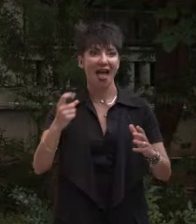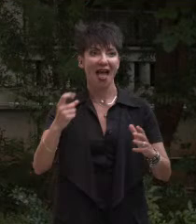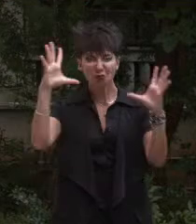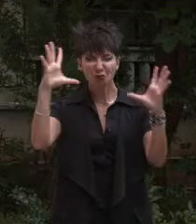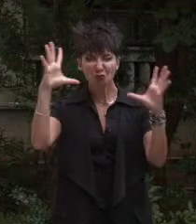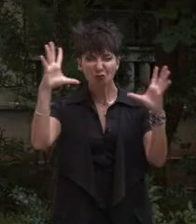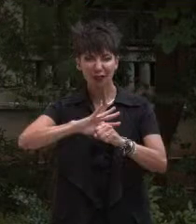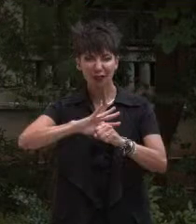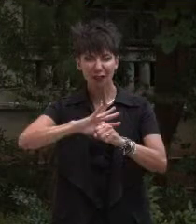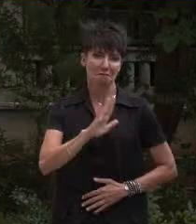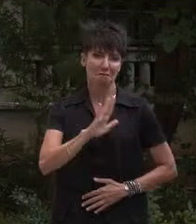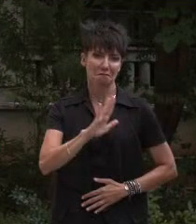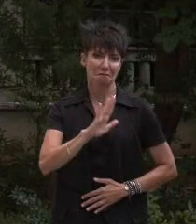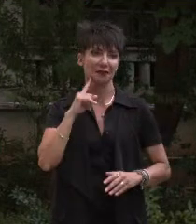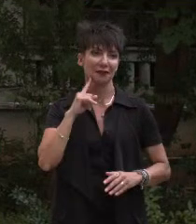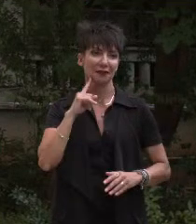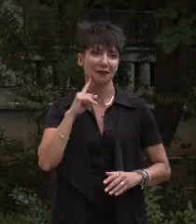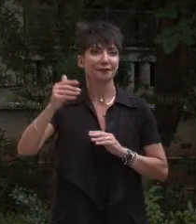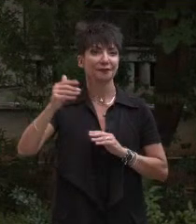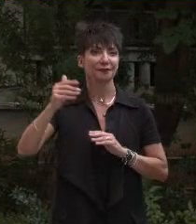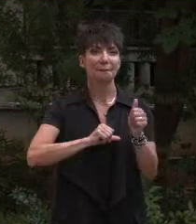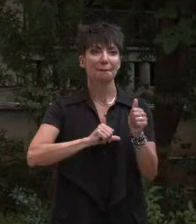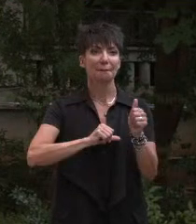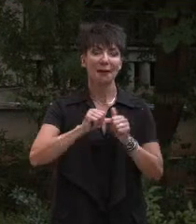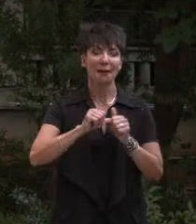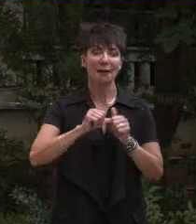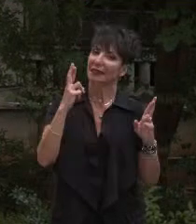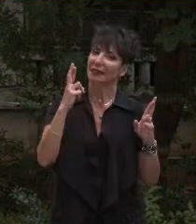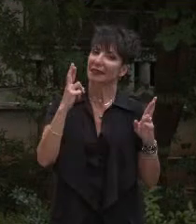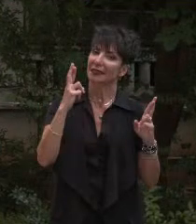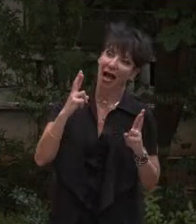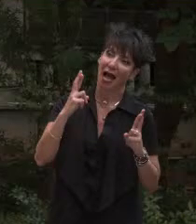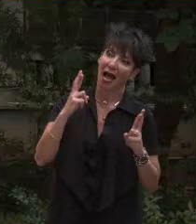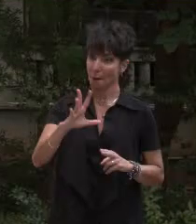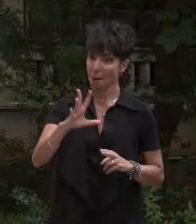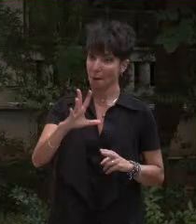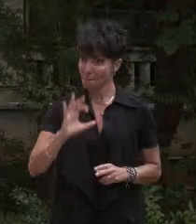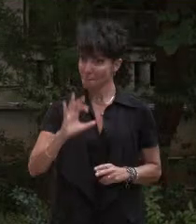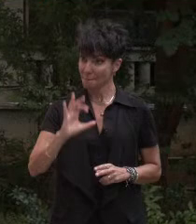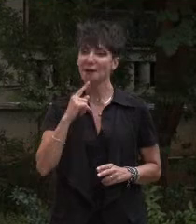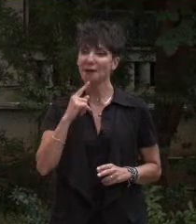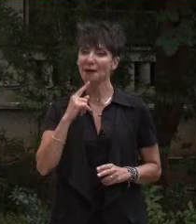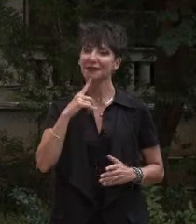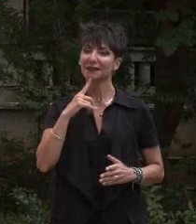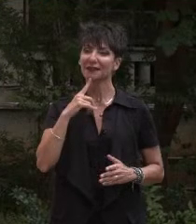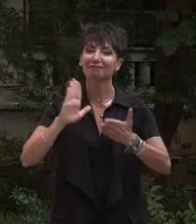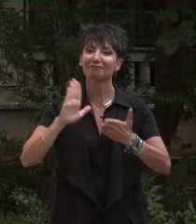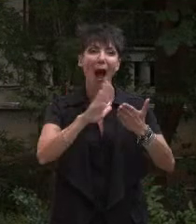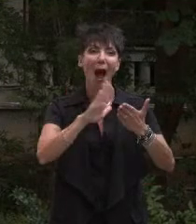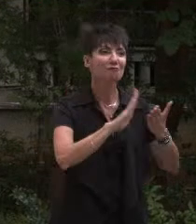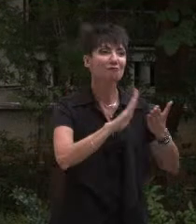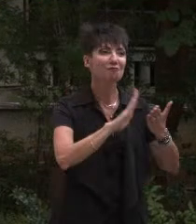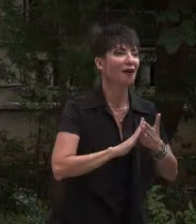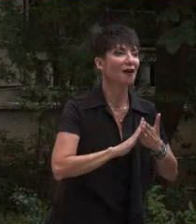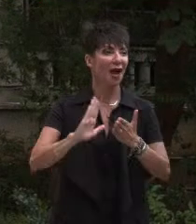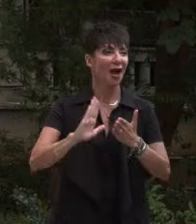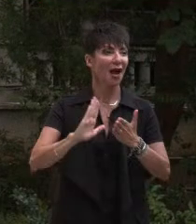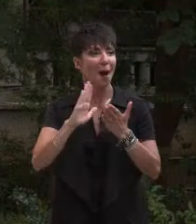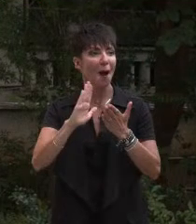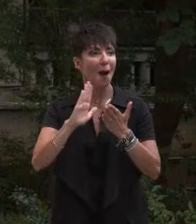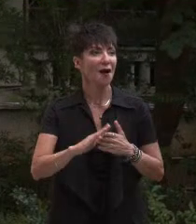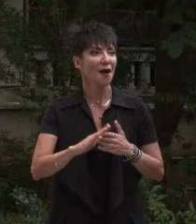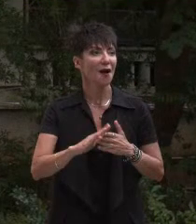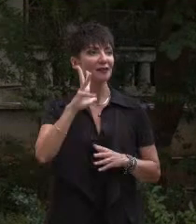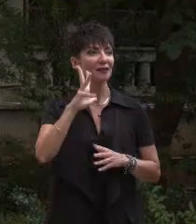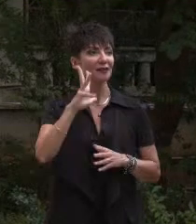βιώνουμε σήμερα, τους επόμενους μήνες ευελπιστώ, να γίνει η πραγματικότητα που έχουμε χάσει. Να βρισκόμαστε από κοντά και να συνεχίζουμε να ζούμε